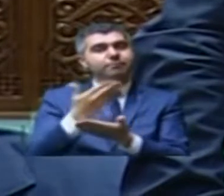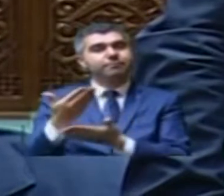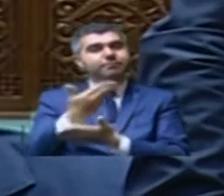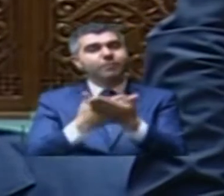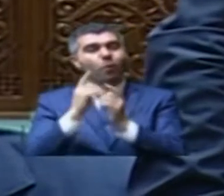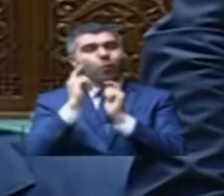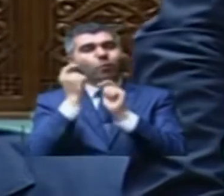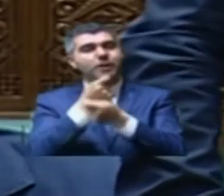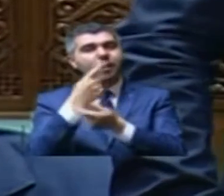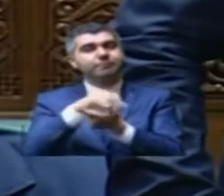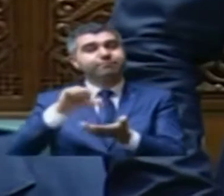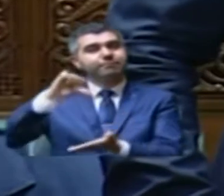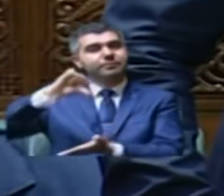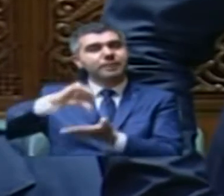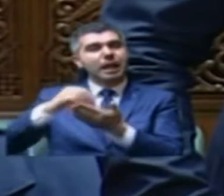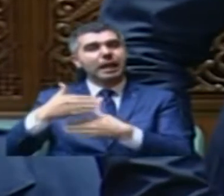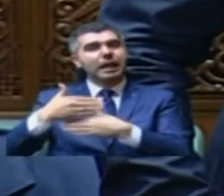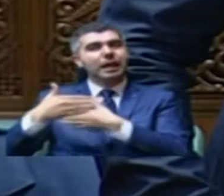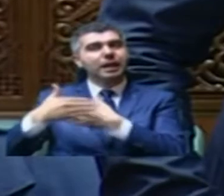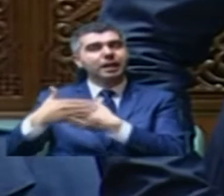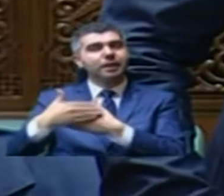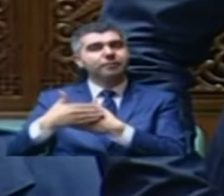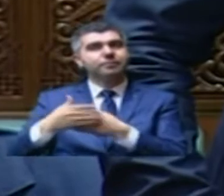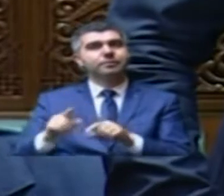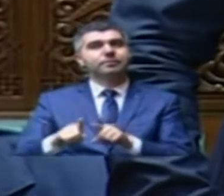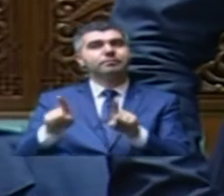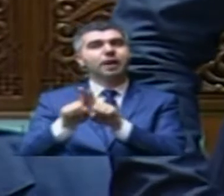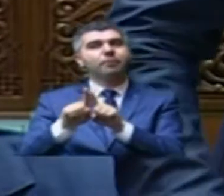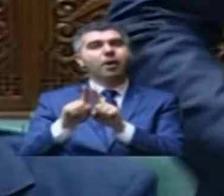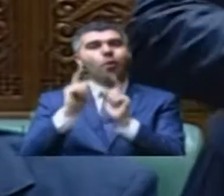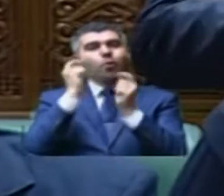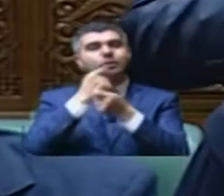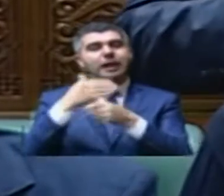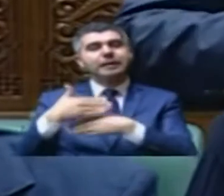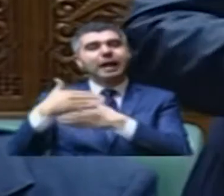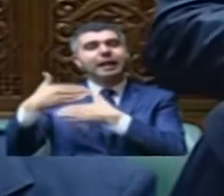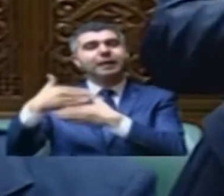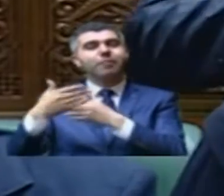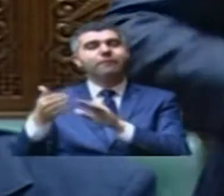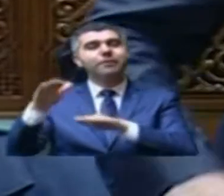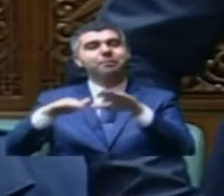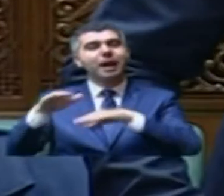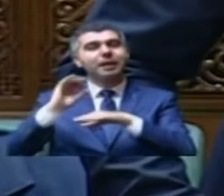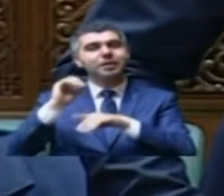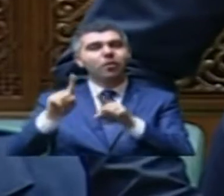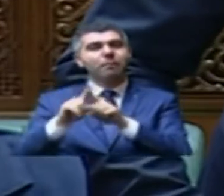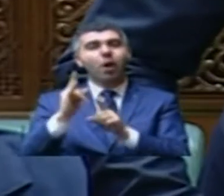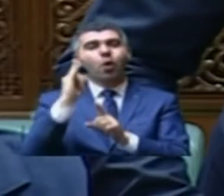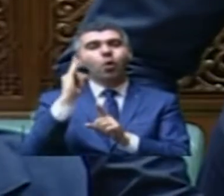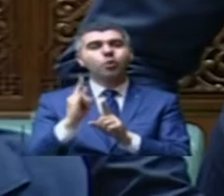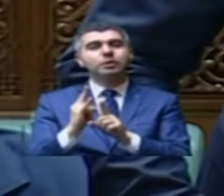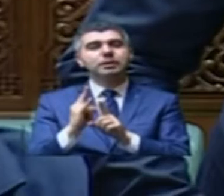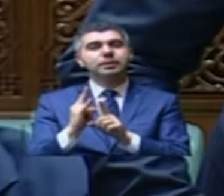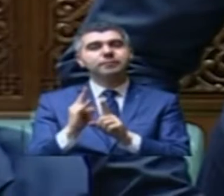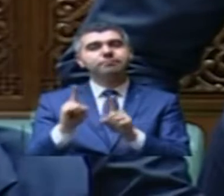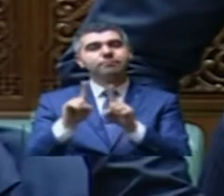وحنا كنعرفوا باللي محطة السعيدية هي محطة اليوم موسمية، فيها واحد العدد من الفنادق تغلق بعد